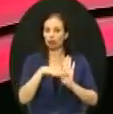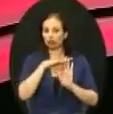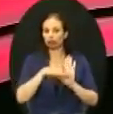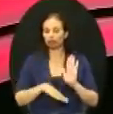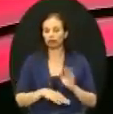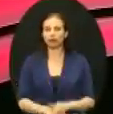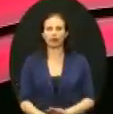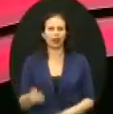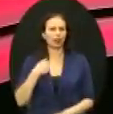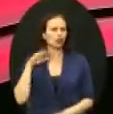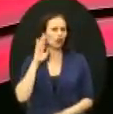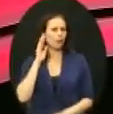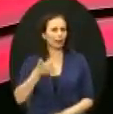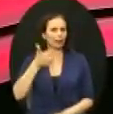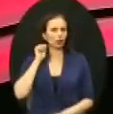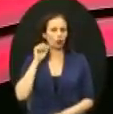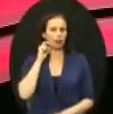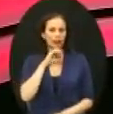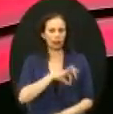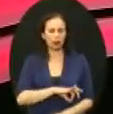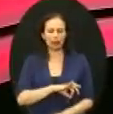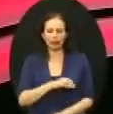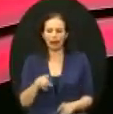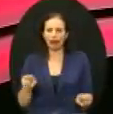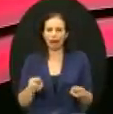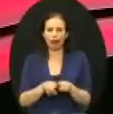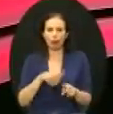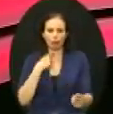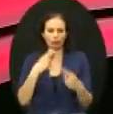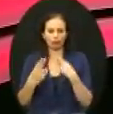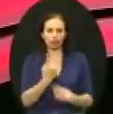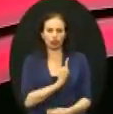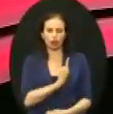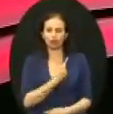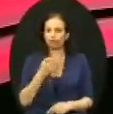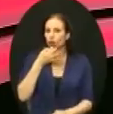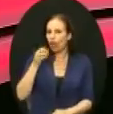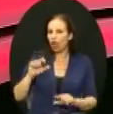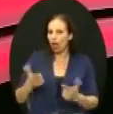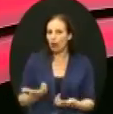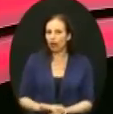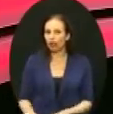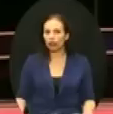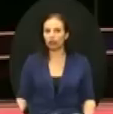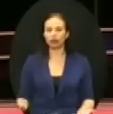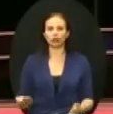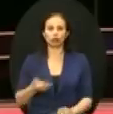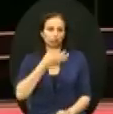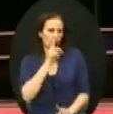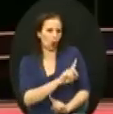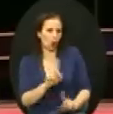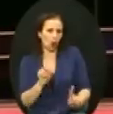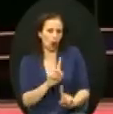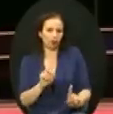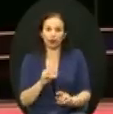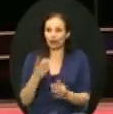ליברמן, זה היה נראה כמו חיסול חשבונות אישי במיוחד, והשאלה היא למה? זה ממש לא שם, אנחנו... לא שם? ממש,